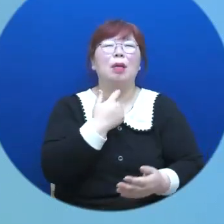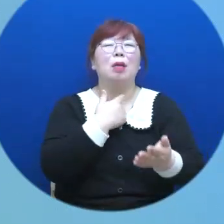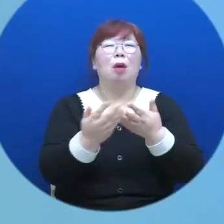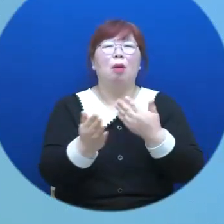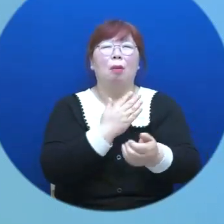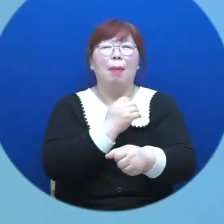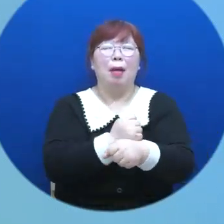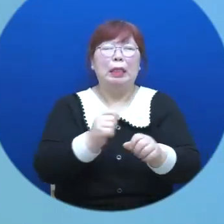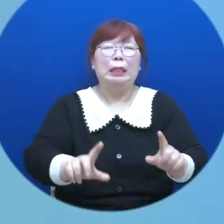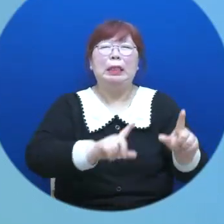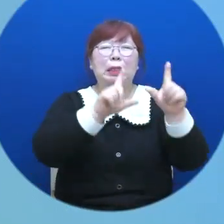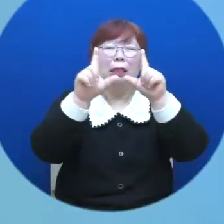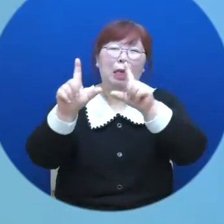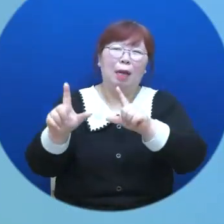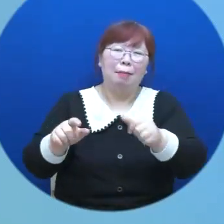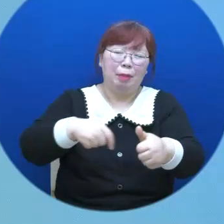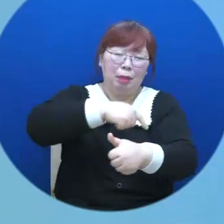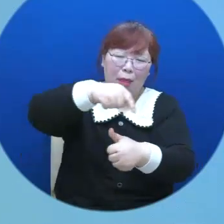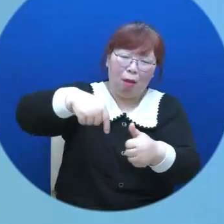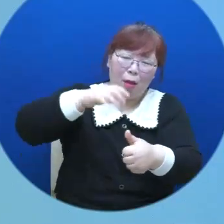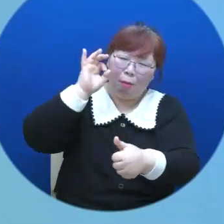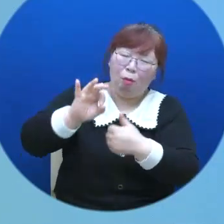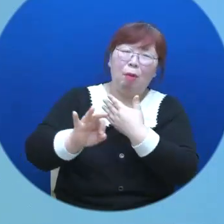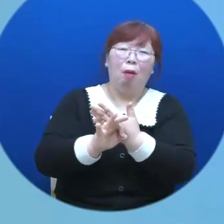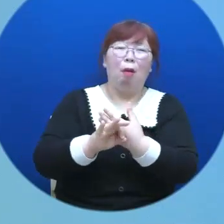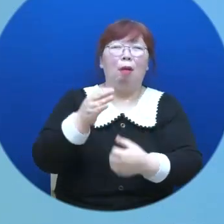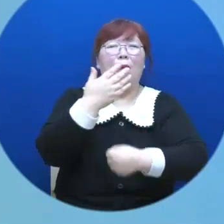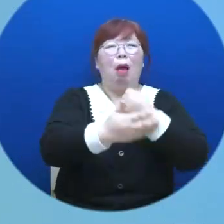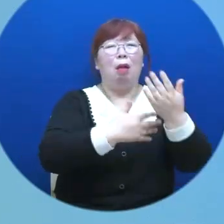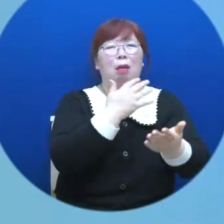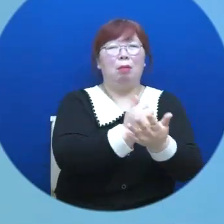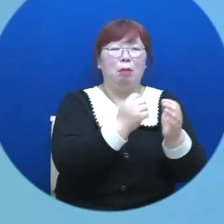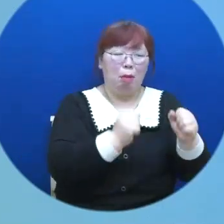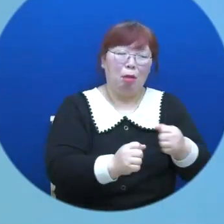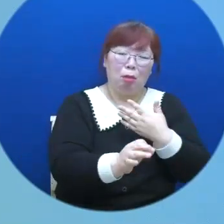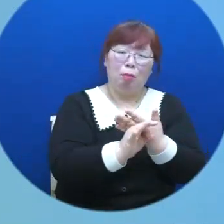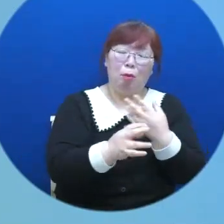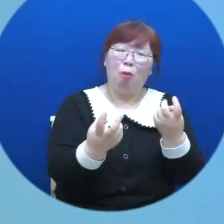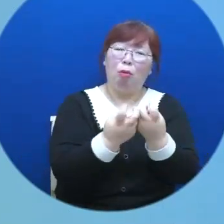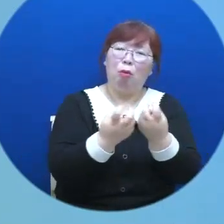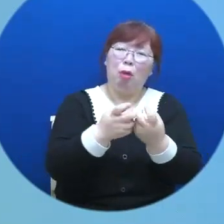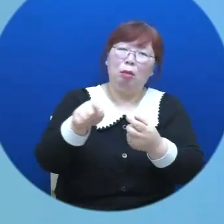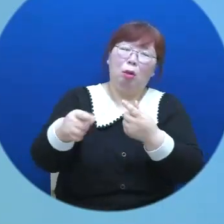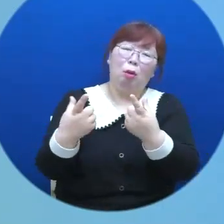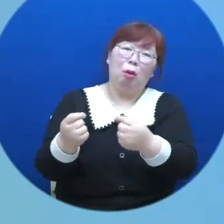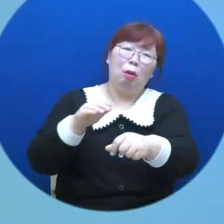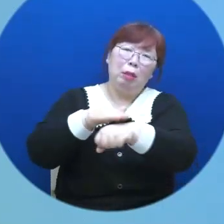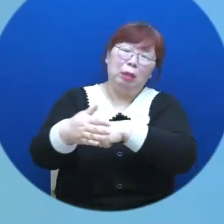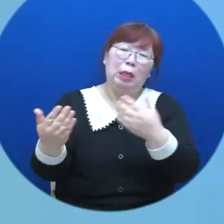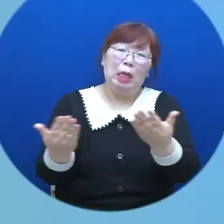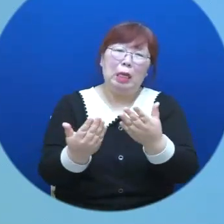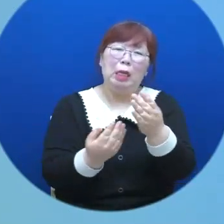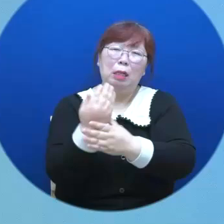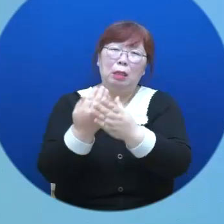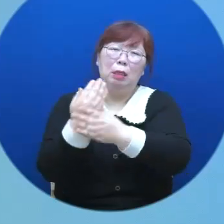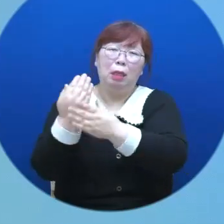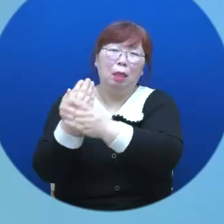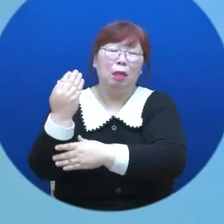뭐다? 하나님이 계시면 이룰 수 있을까? 의심사는 일들만 당해요.